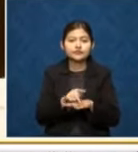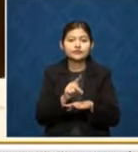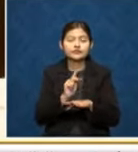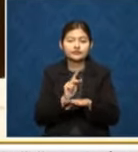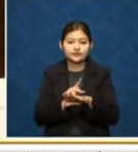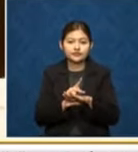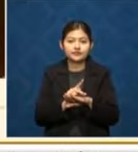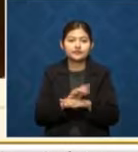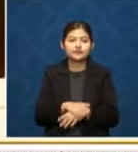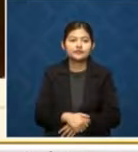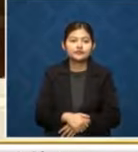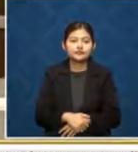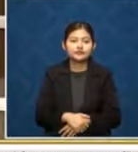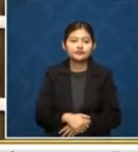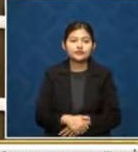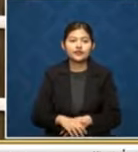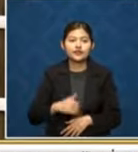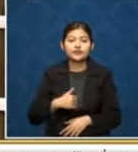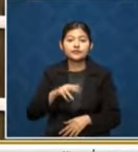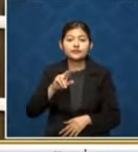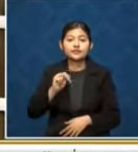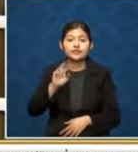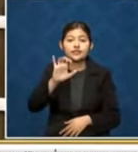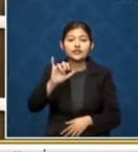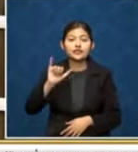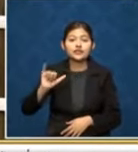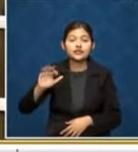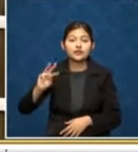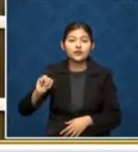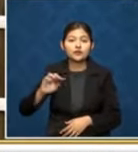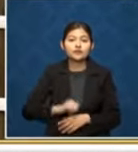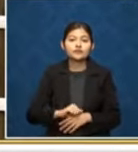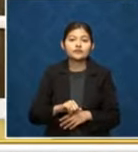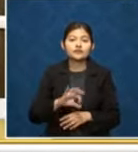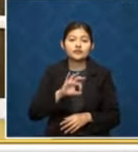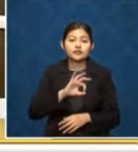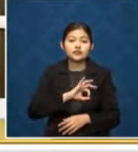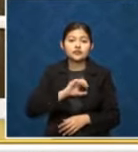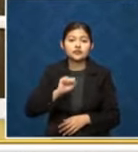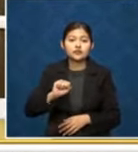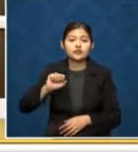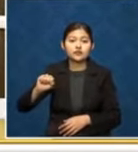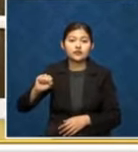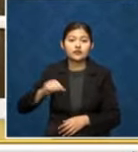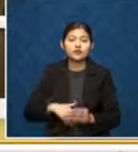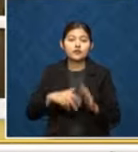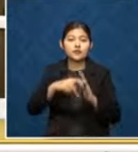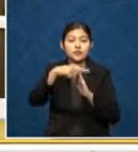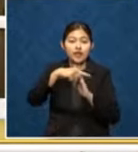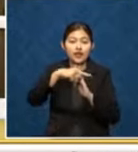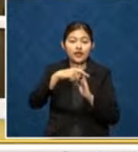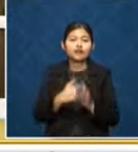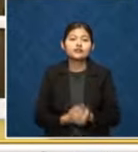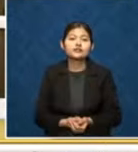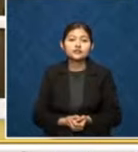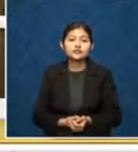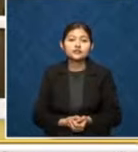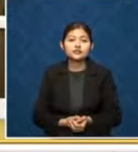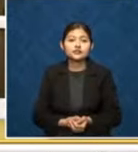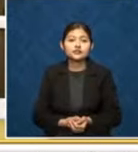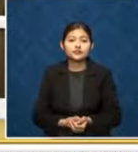าผู้แทนราษฎรที่เคารพผมนิยมวิวัฒนาดิษฐกุลสมาชิกสภาผู้แทนราษฎรจังหวัดแพร่นะครับก็เป็นที่ทราบ